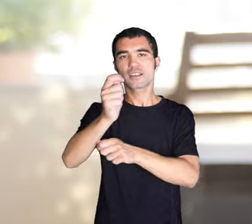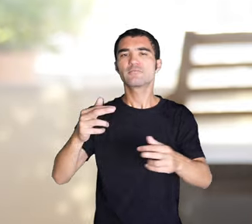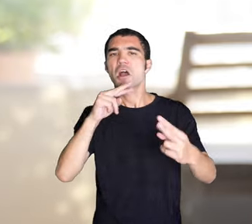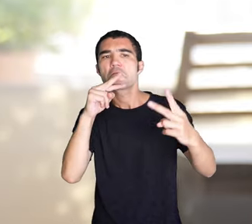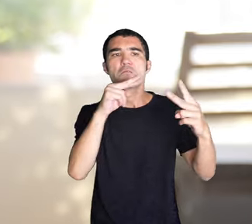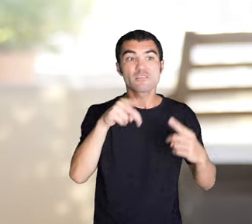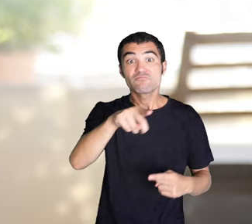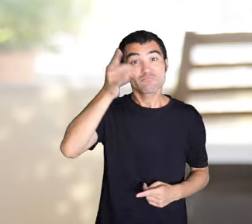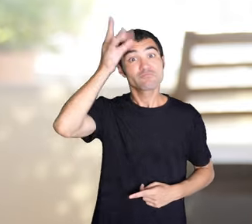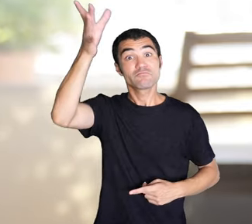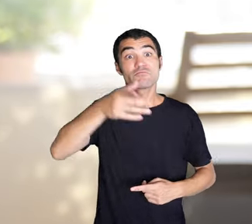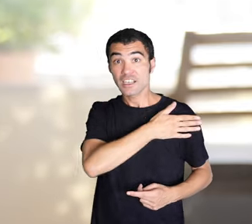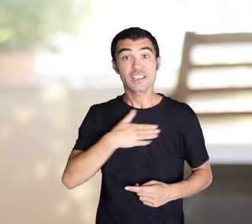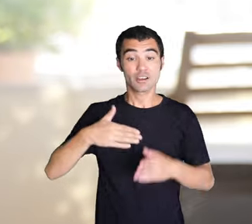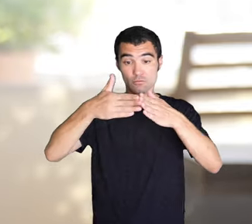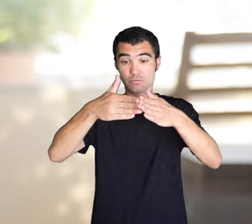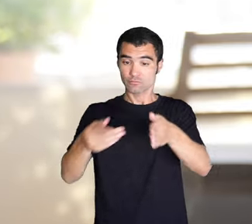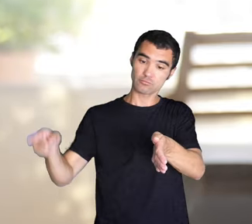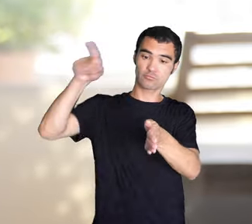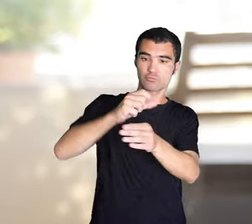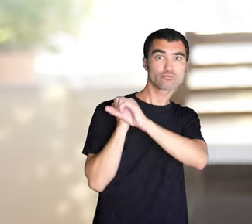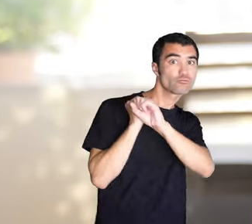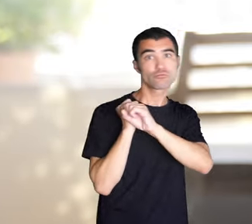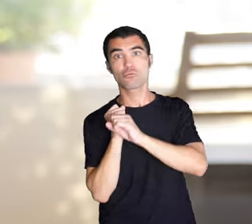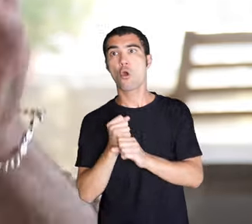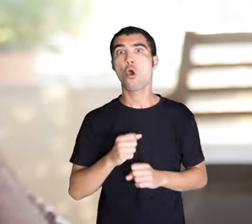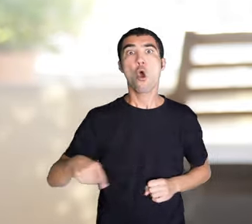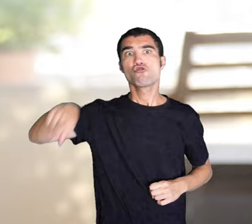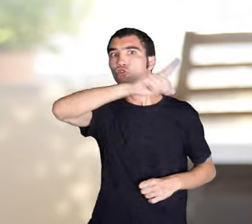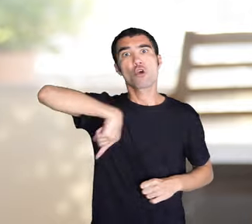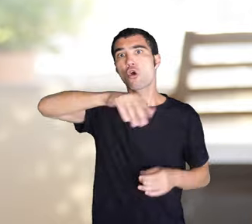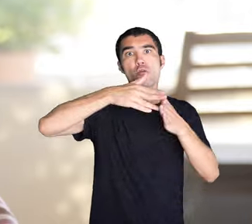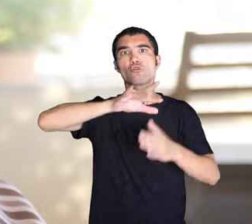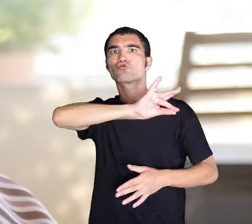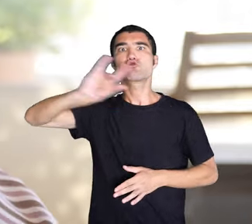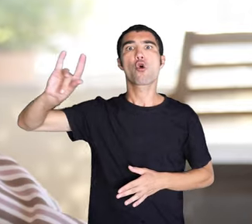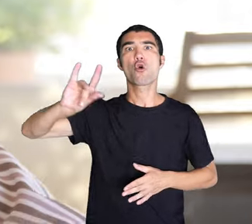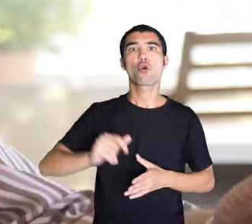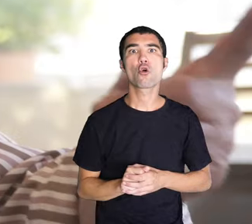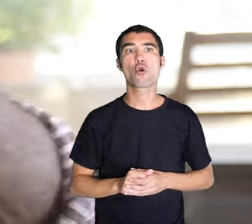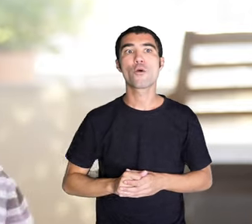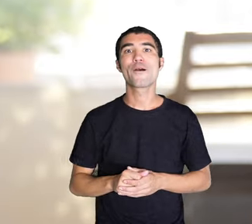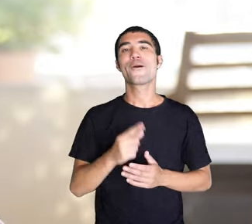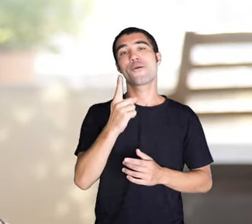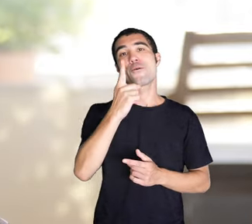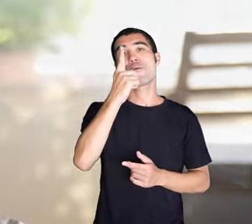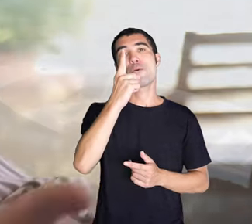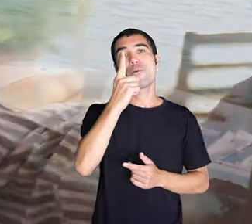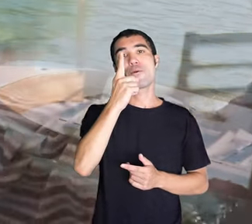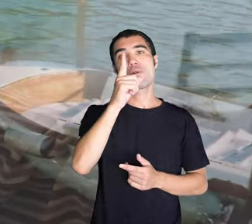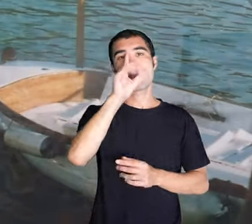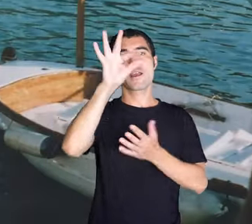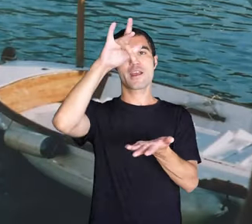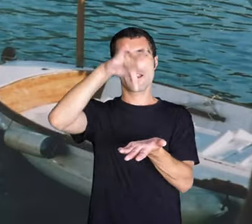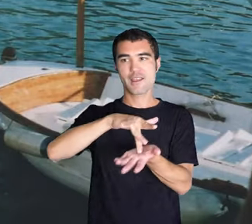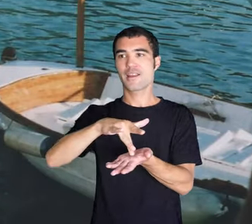per l'empeixar que volia el de Sant Pere i totes les barques, sí, i la d'un any cada barca. Hi